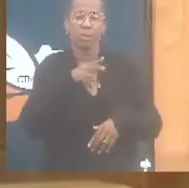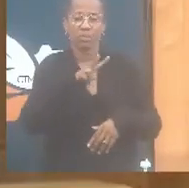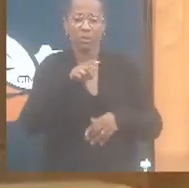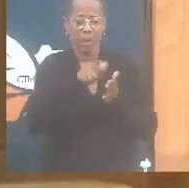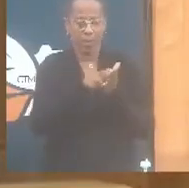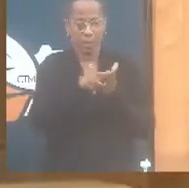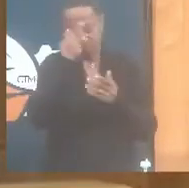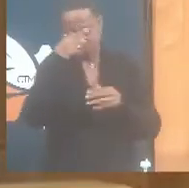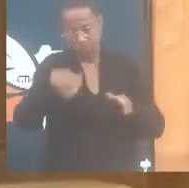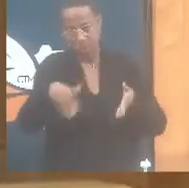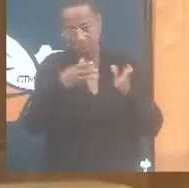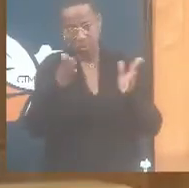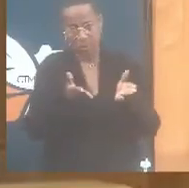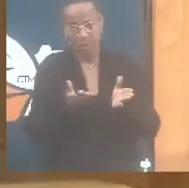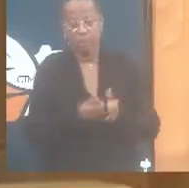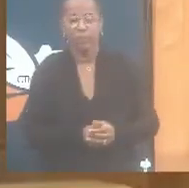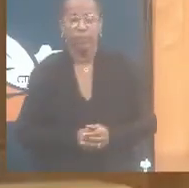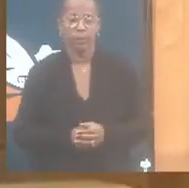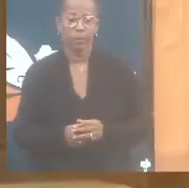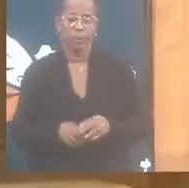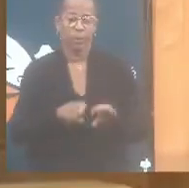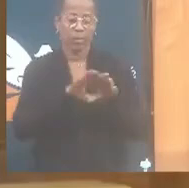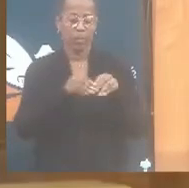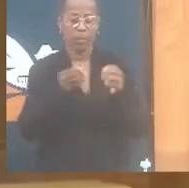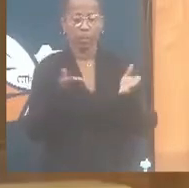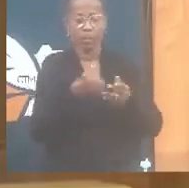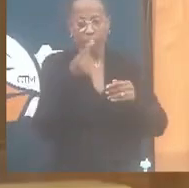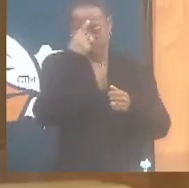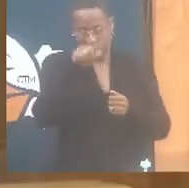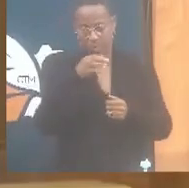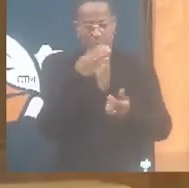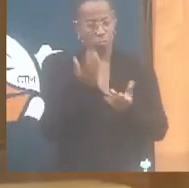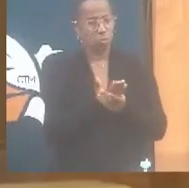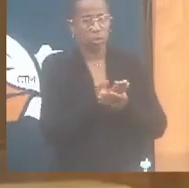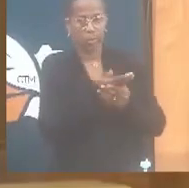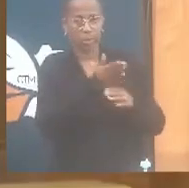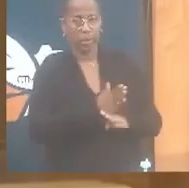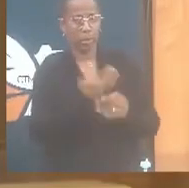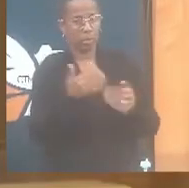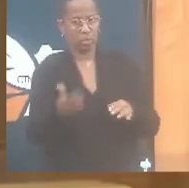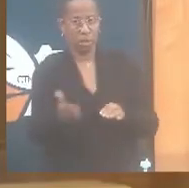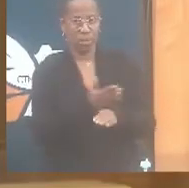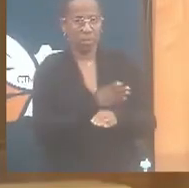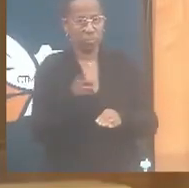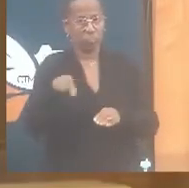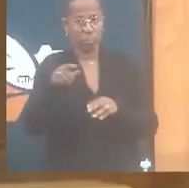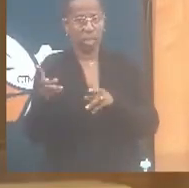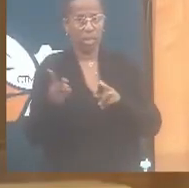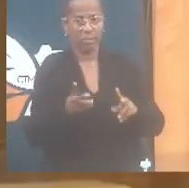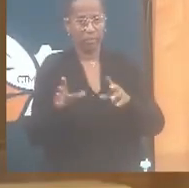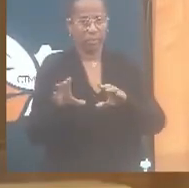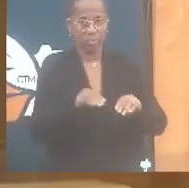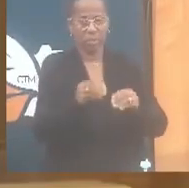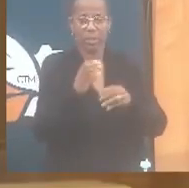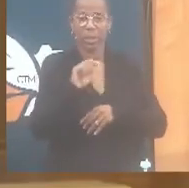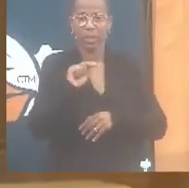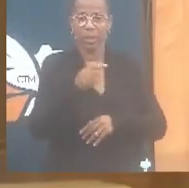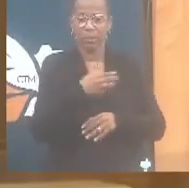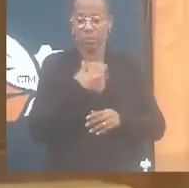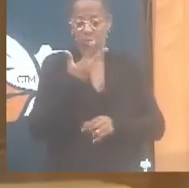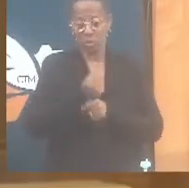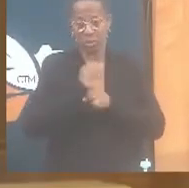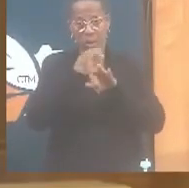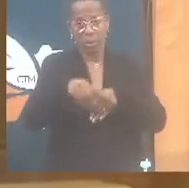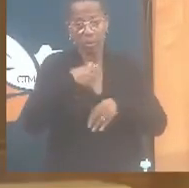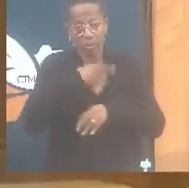équipements hospitaliers? Je vous rappelle que les dossiers étaient déjà prêts, mais près de 3 ans après, ils